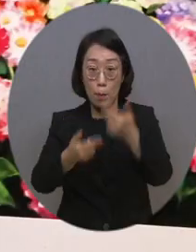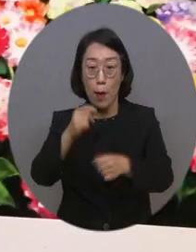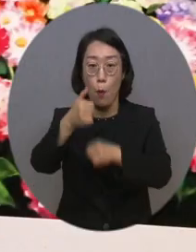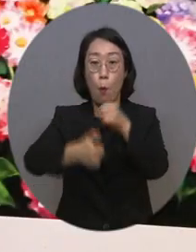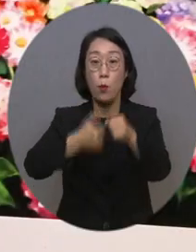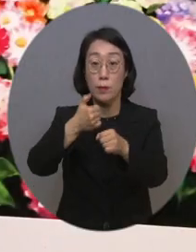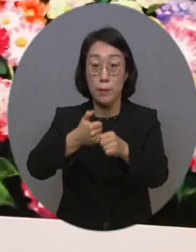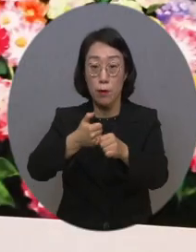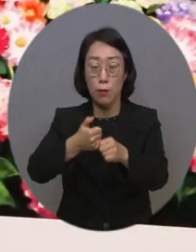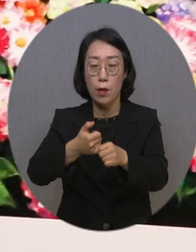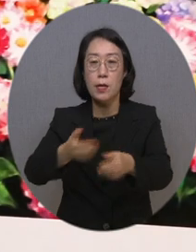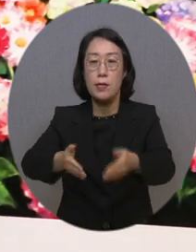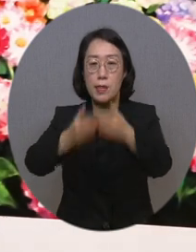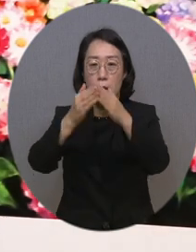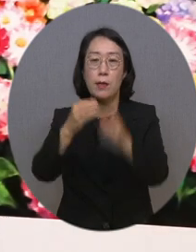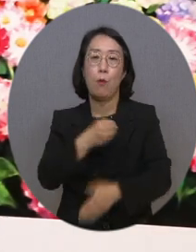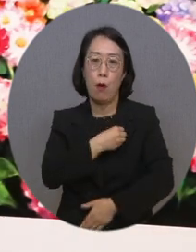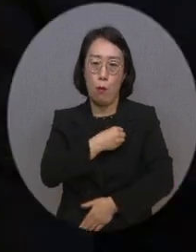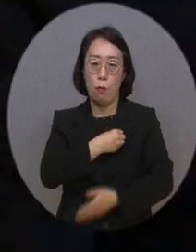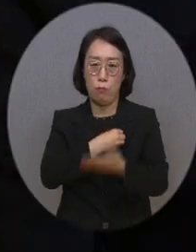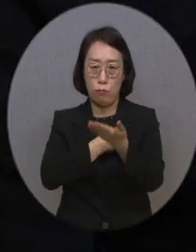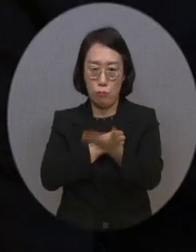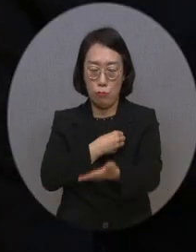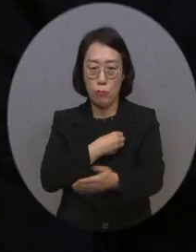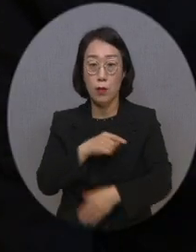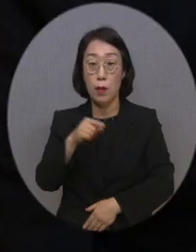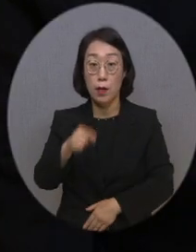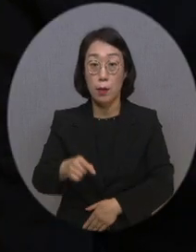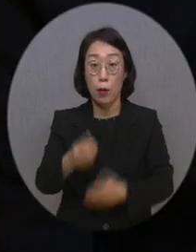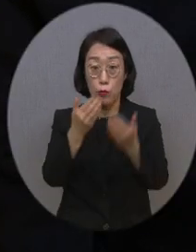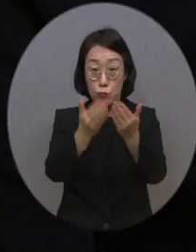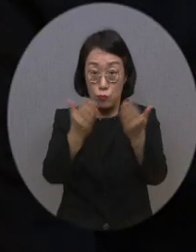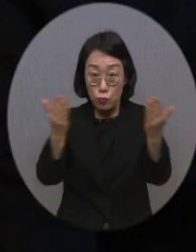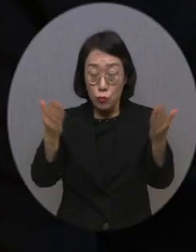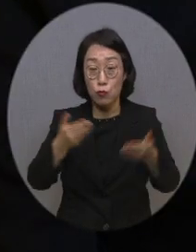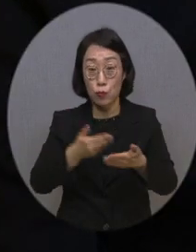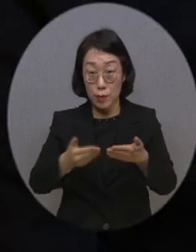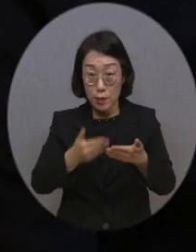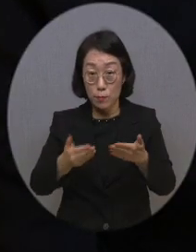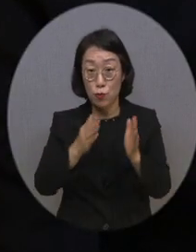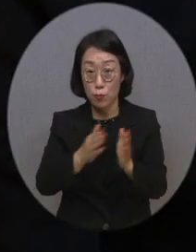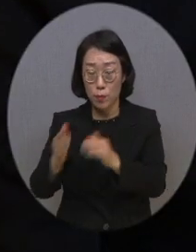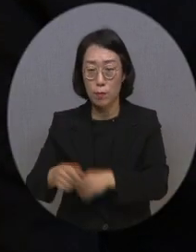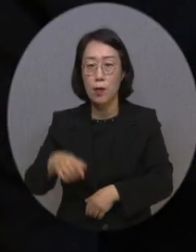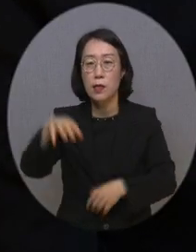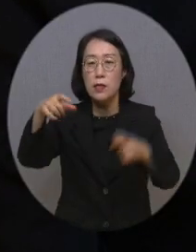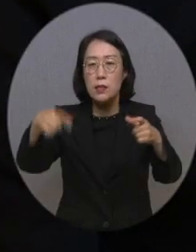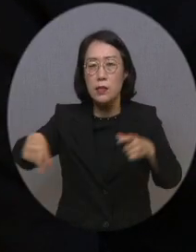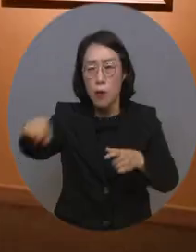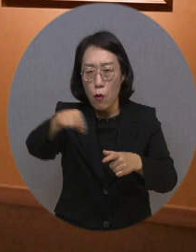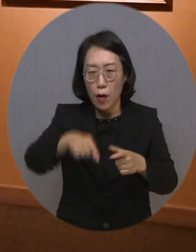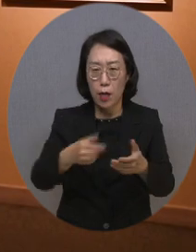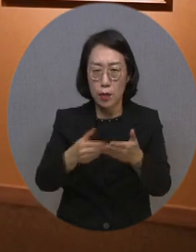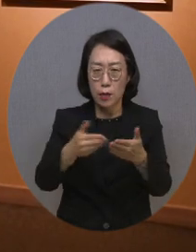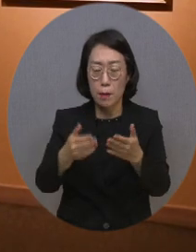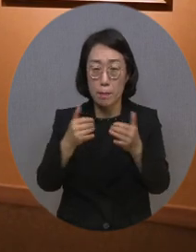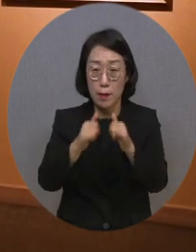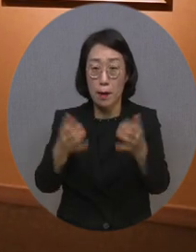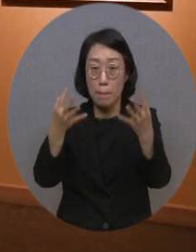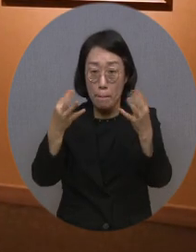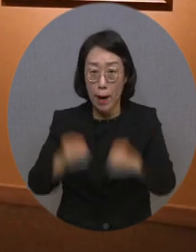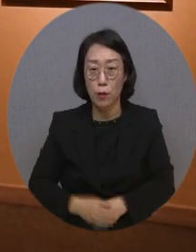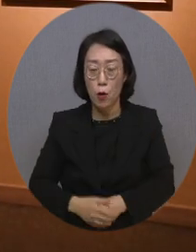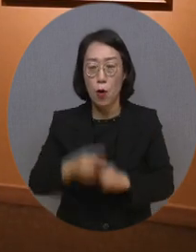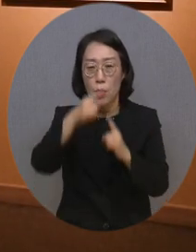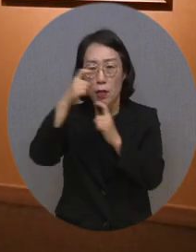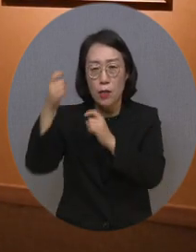창립 표현이기도 한 김덕기 작가는 이번 전시를 준비하면서 지역 작가들이 많은 만큼 이를 기념하는